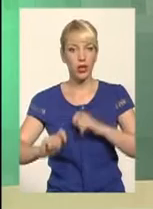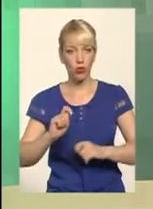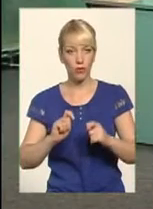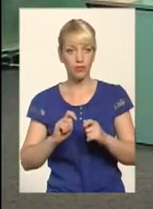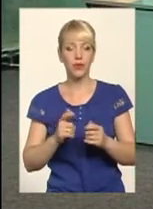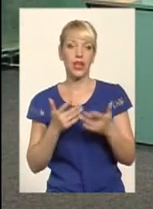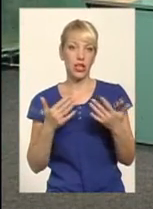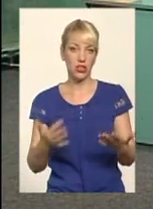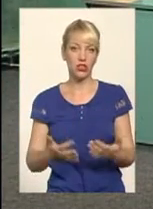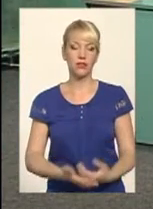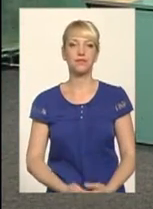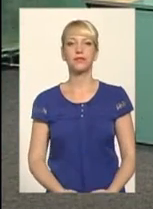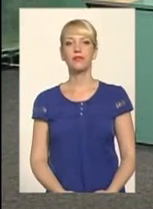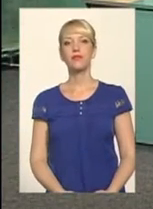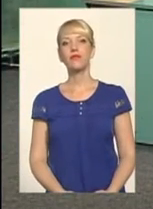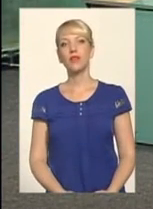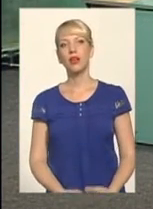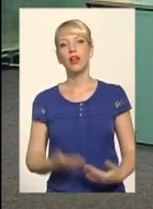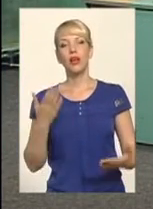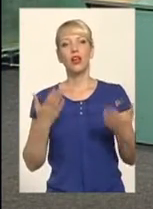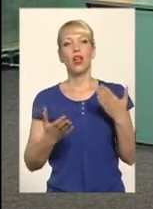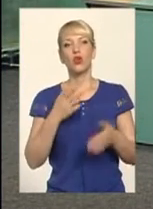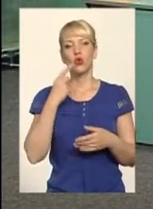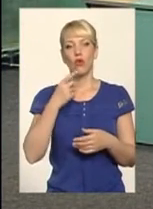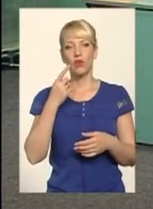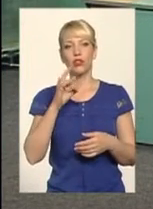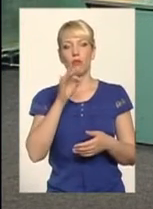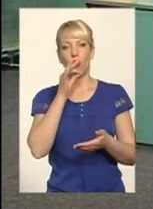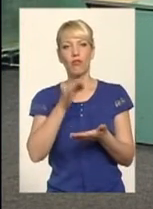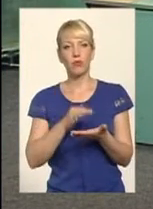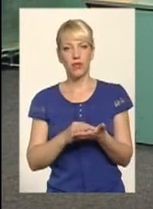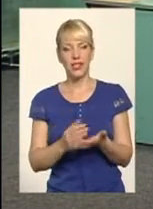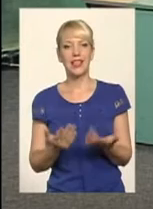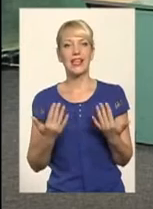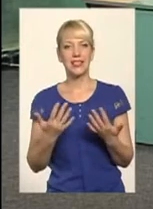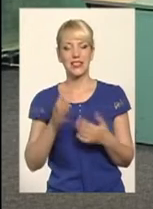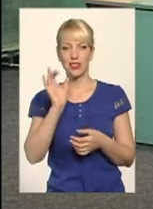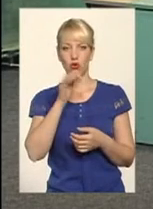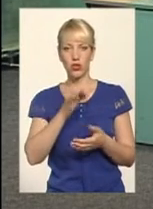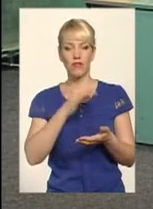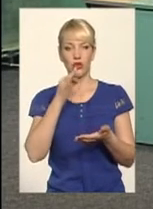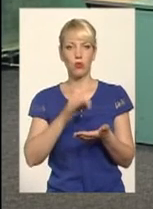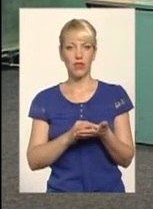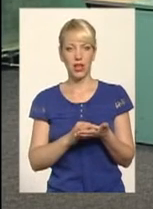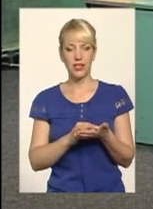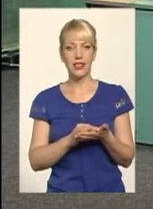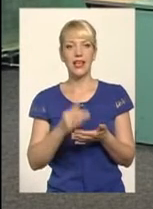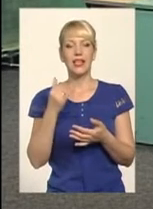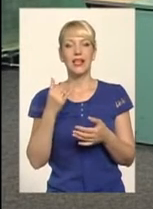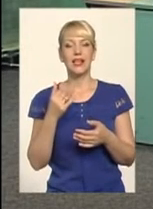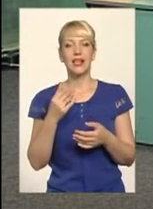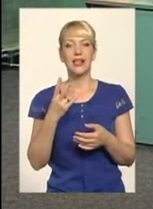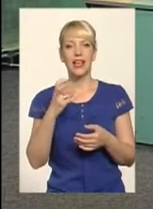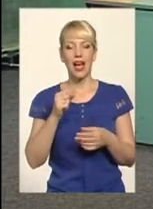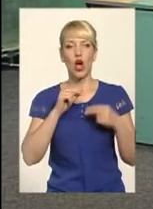питання. Власне, якщо говорити про відповідальність, наскільки серйозна відповідальність нині на роботодавців, і